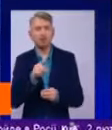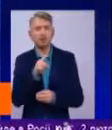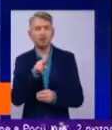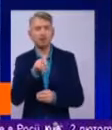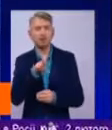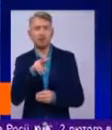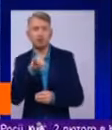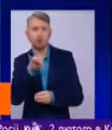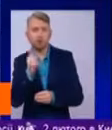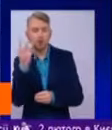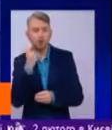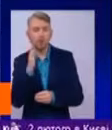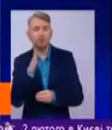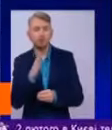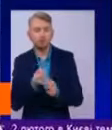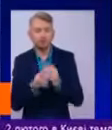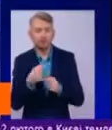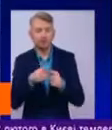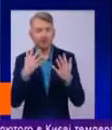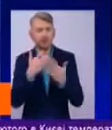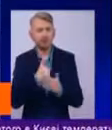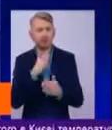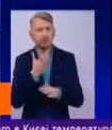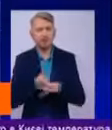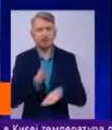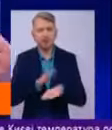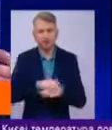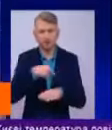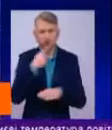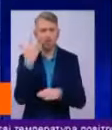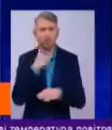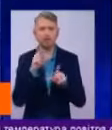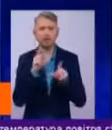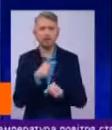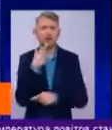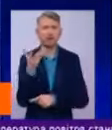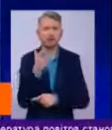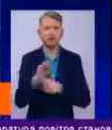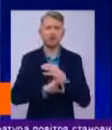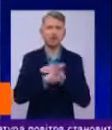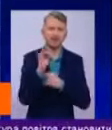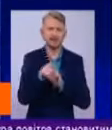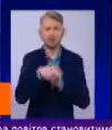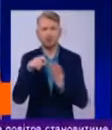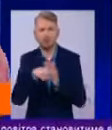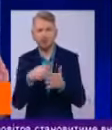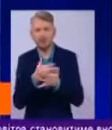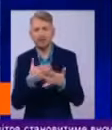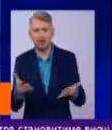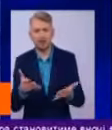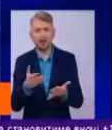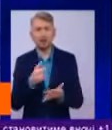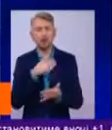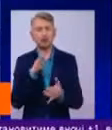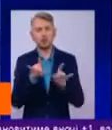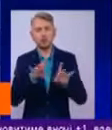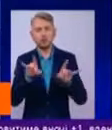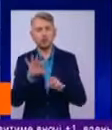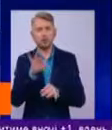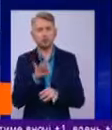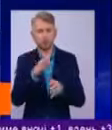вийде цей фільм, мені буде важко про нього говорити, коли ми їздимо з лекціями на Схід, на Донбас, там і так далі. І я буду розповідати